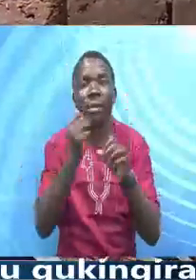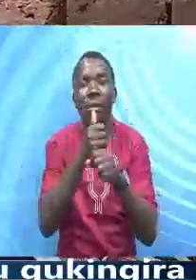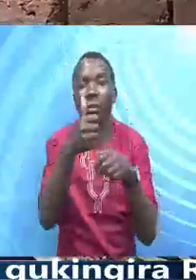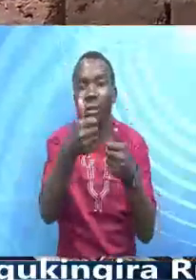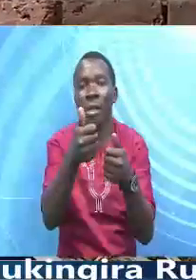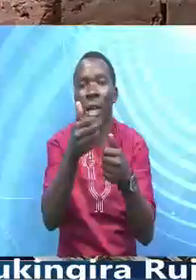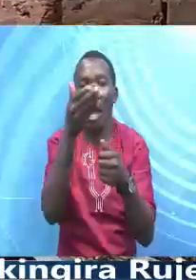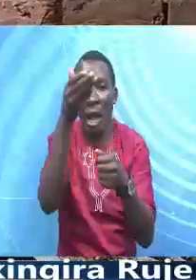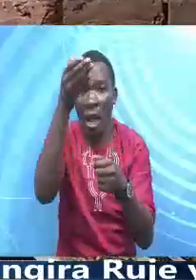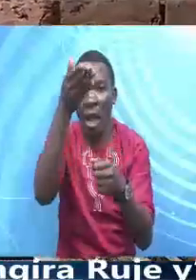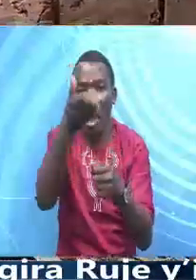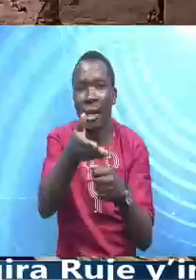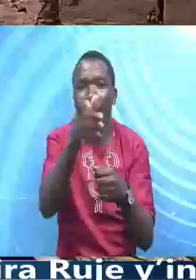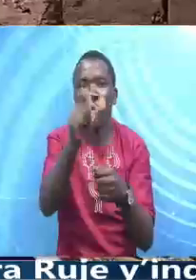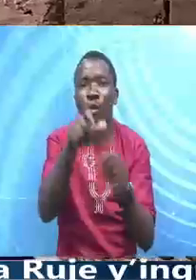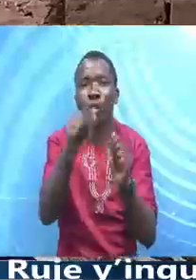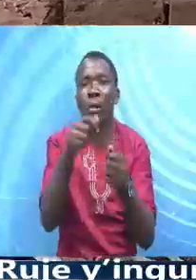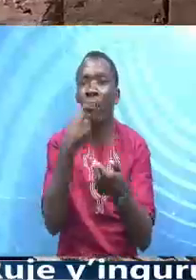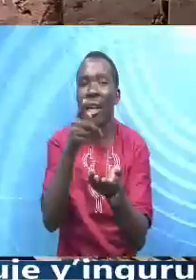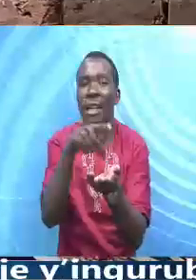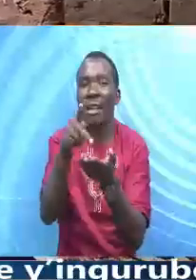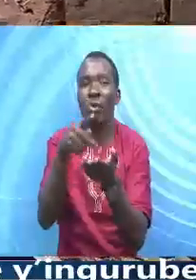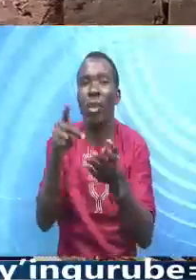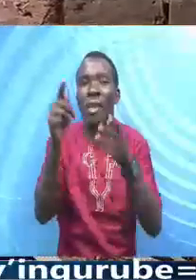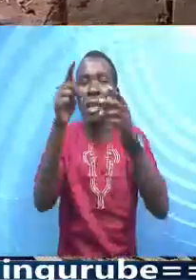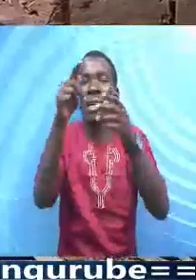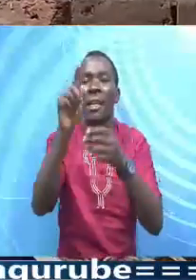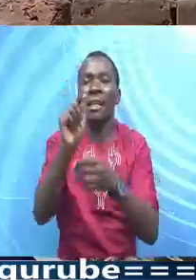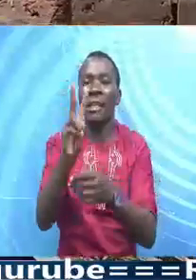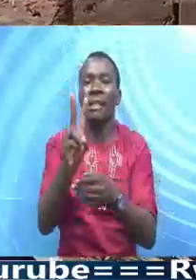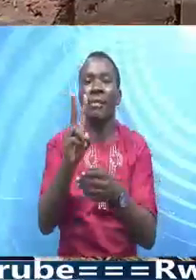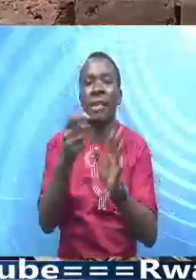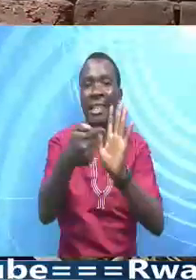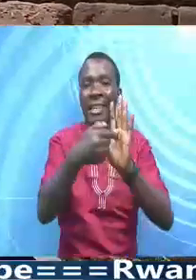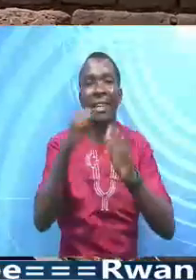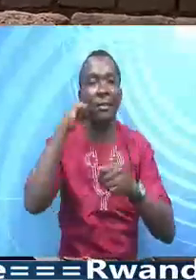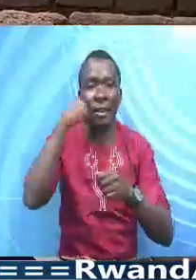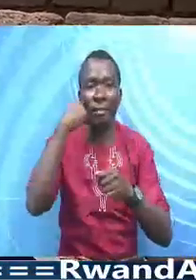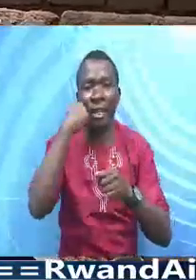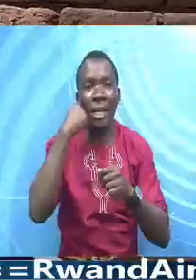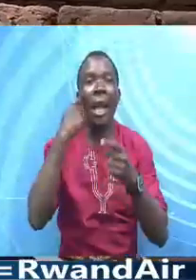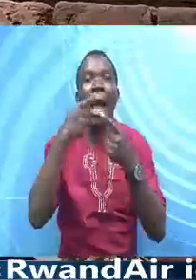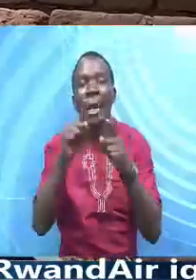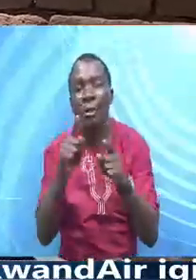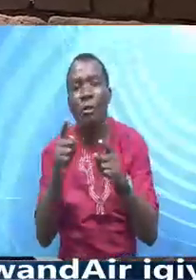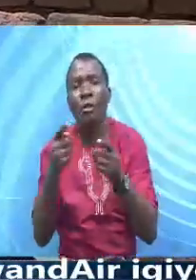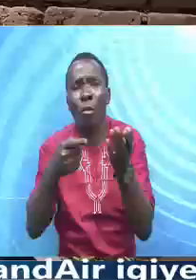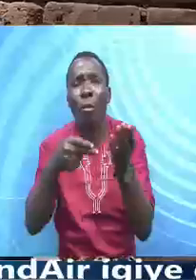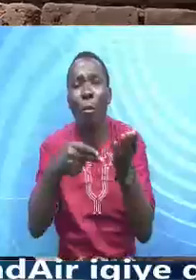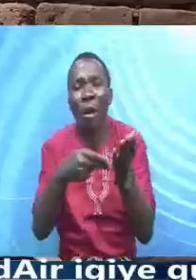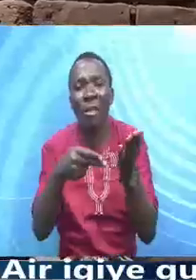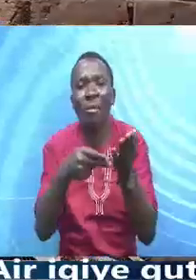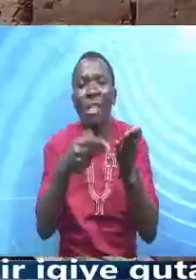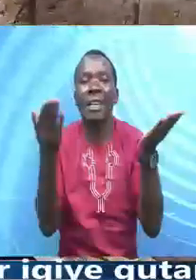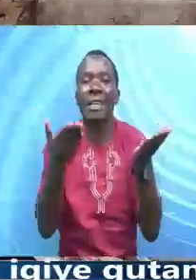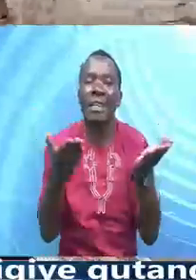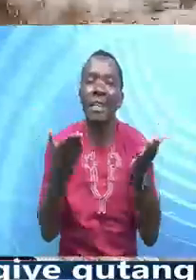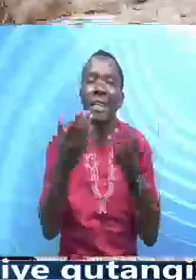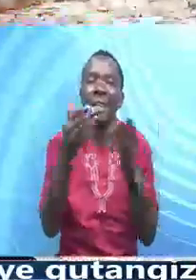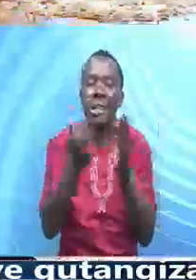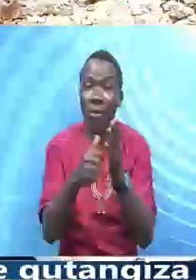ngo reka ngura agateleviziyo nerekana agafilime ntihangire umurimo nko muri uru rubyiruko, ariko se wakagura ngo ugashyire ku iki? Ntabyo. Ikibazo ni